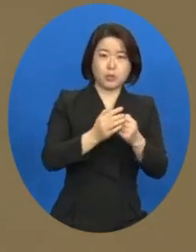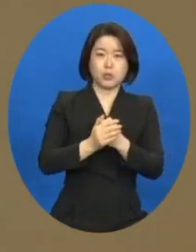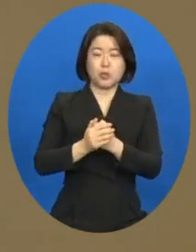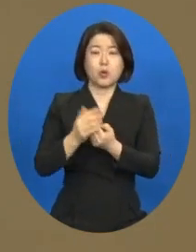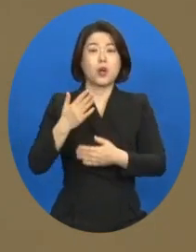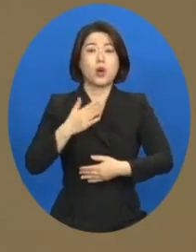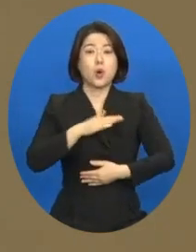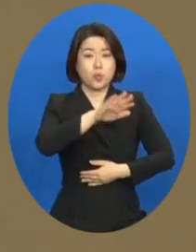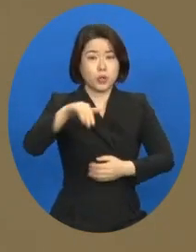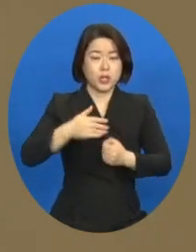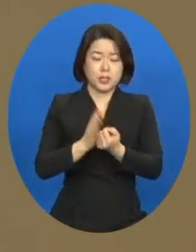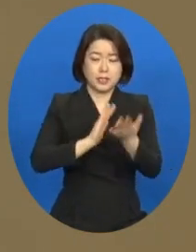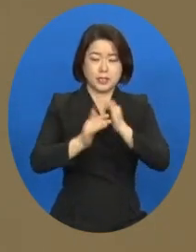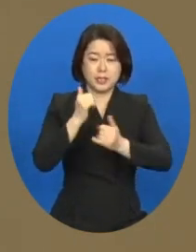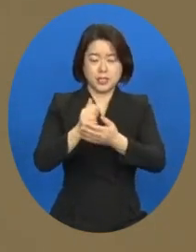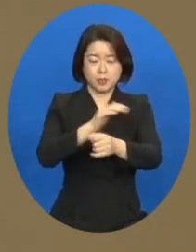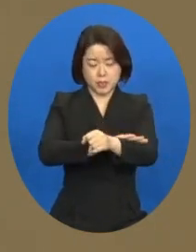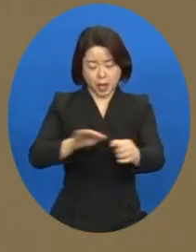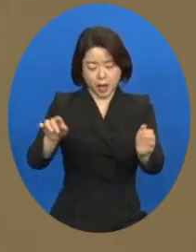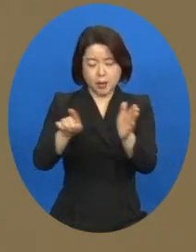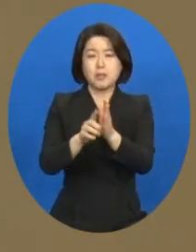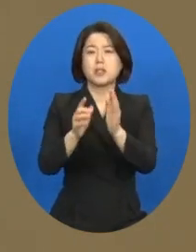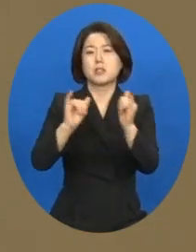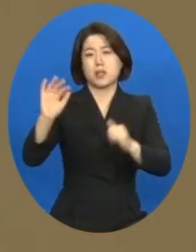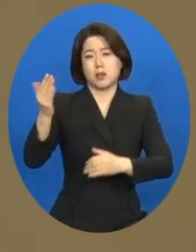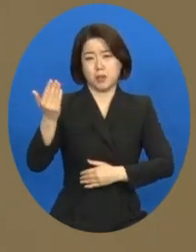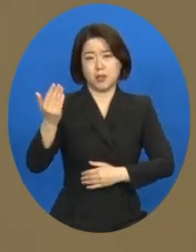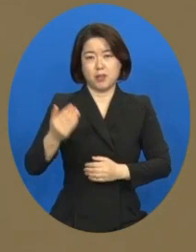정말 예수님을 잘 믿는 자가 되는 거예요.